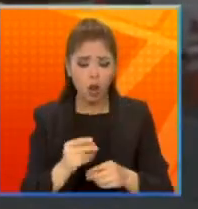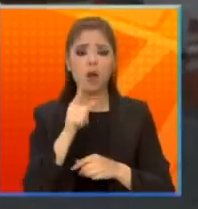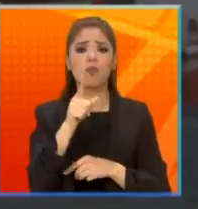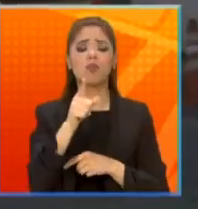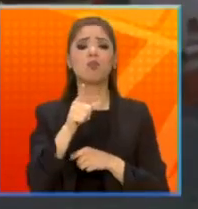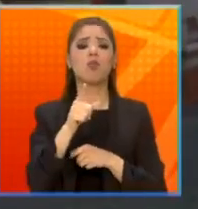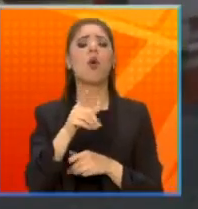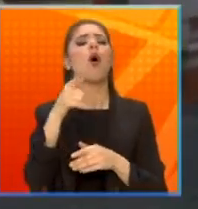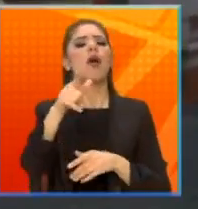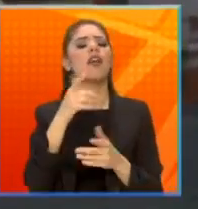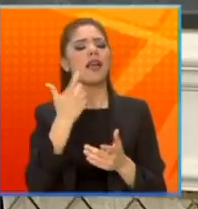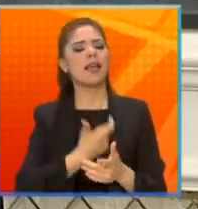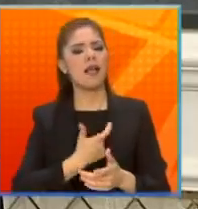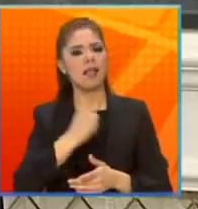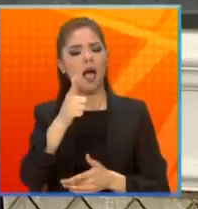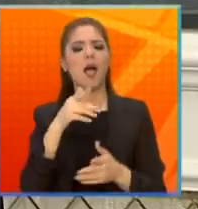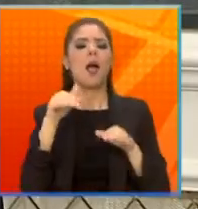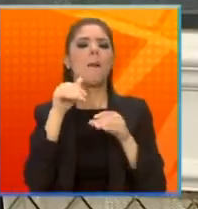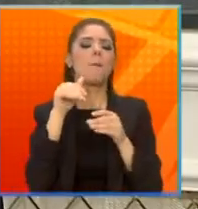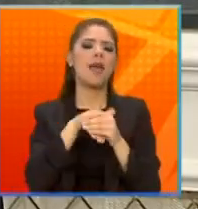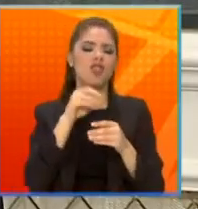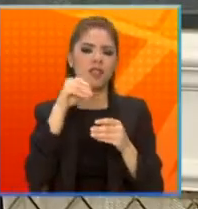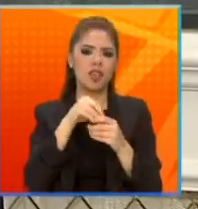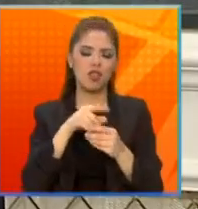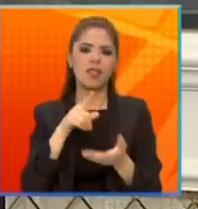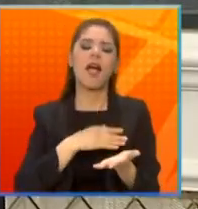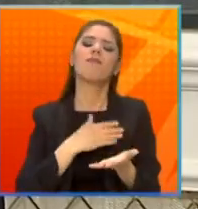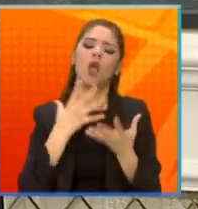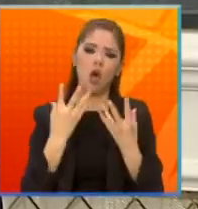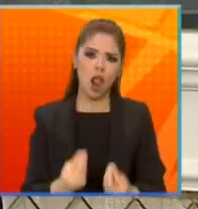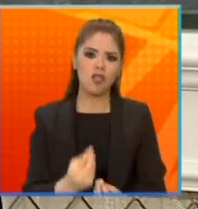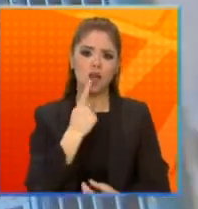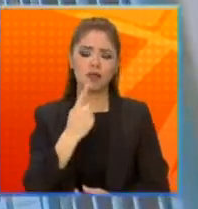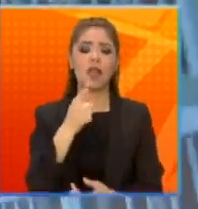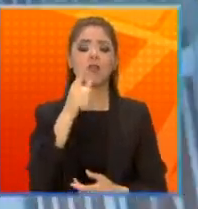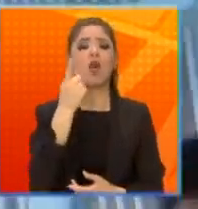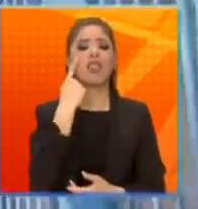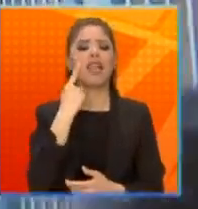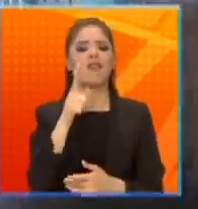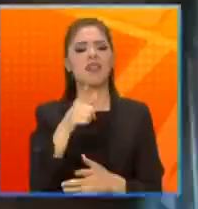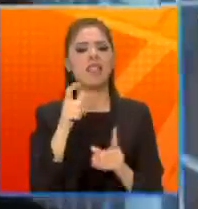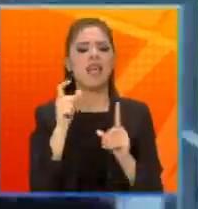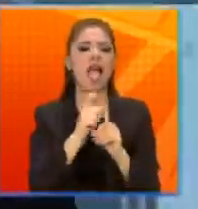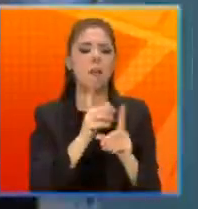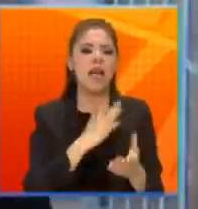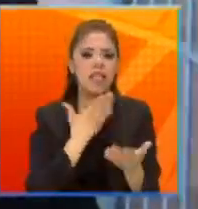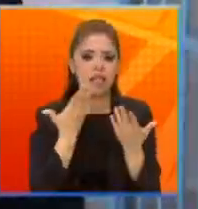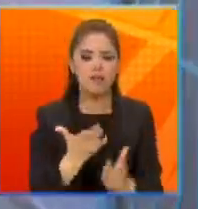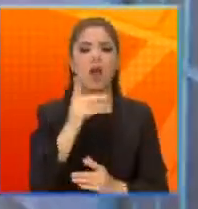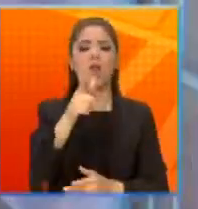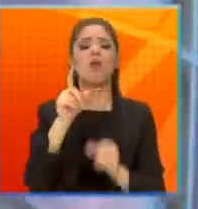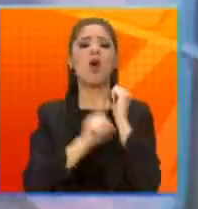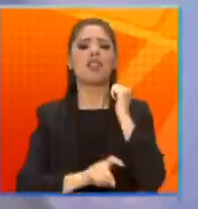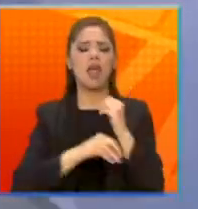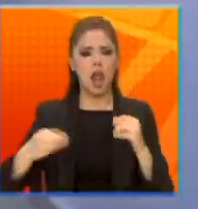kısa sürede meclisten geçeceğini belirtti tutuklu Dökümü dolsa bunları devlete emanet edilmiş kişiler teklife göre terör suçları